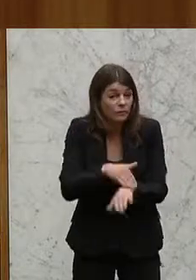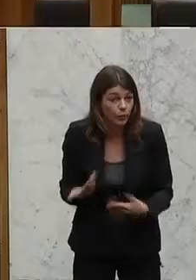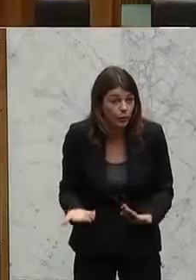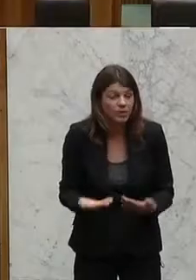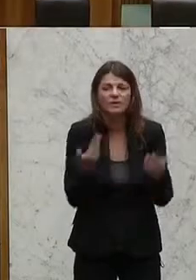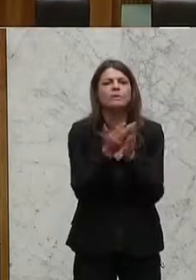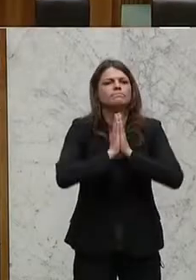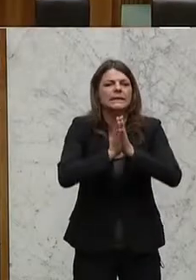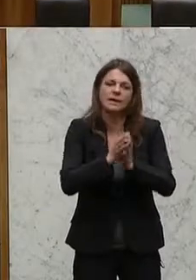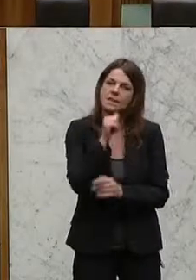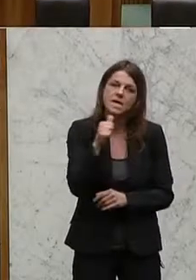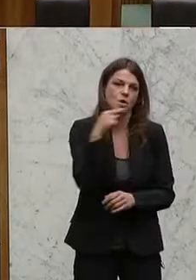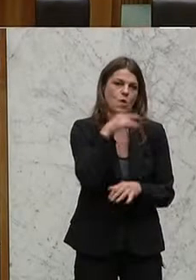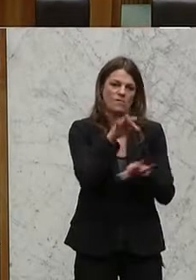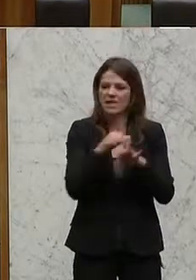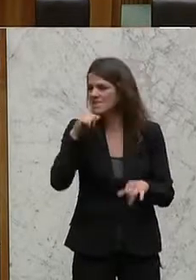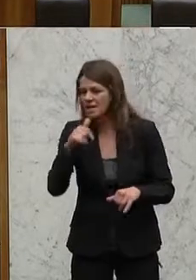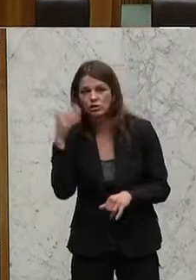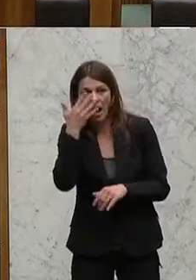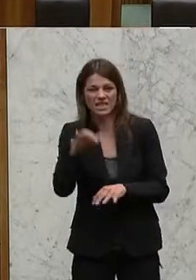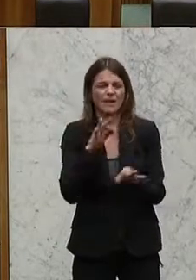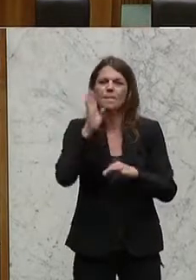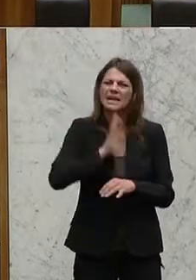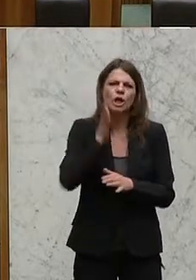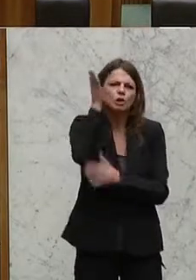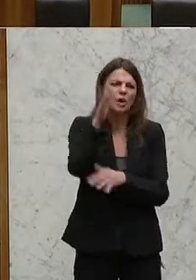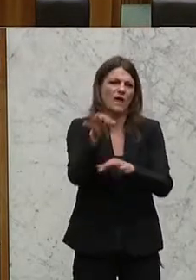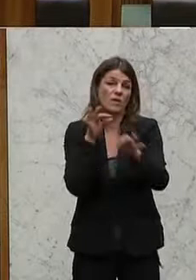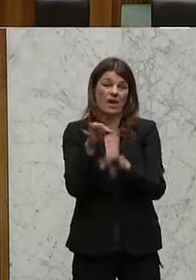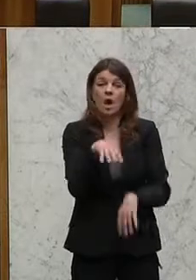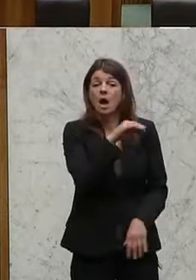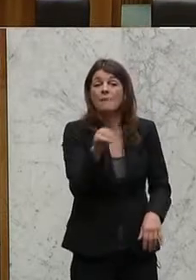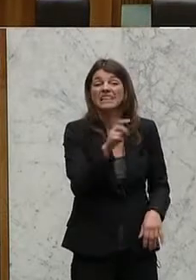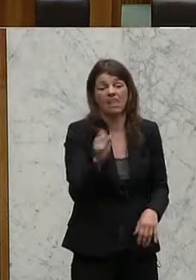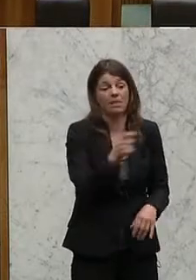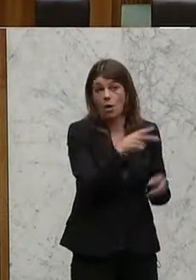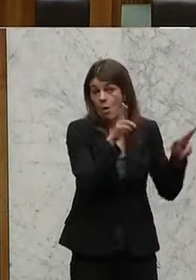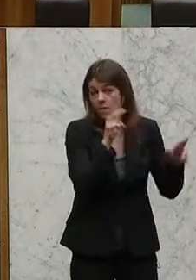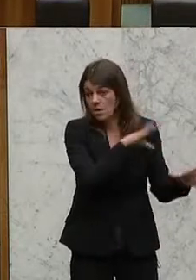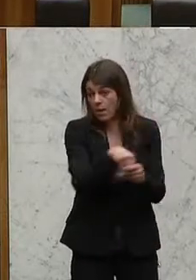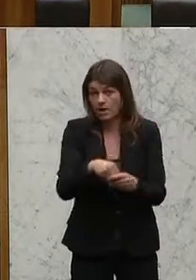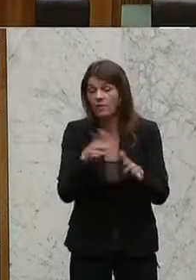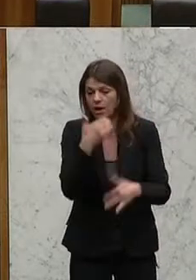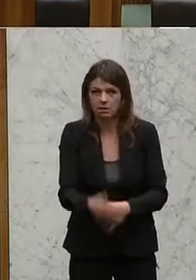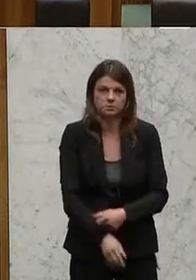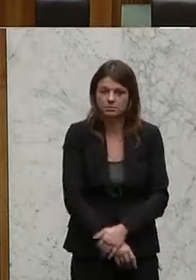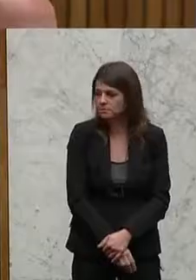wählen Sie weder Rot noch Schwarz, wählen Sie die Zukunft. Und da ist der Matznetter hoffentlich nicht dabei. Vielen Dank.